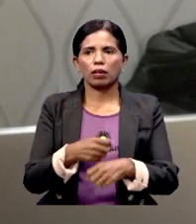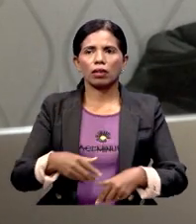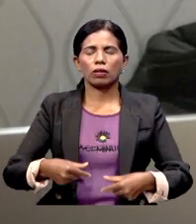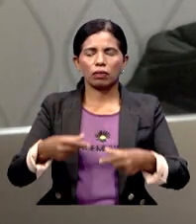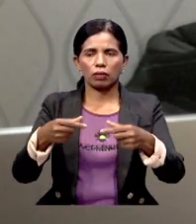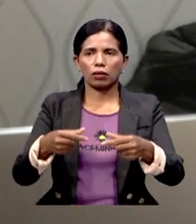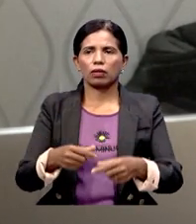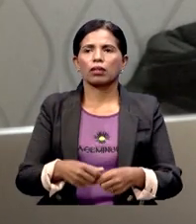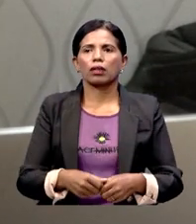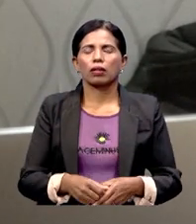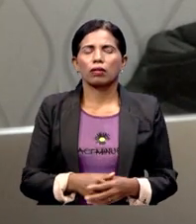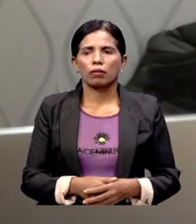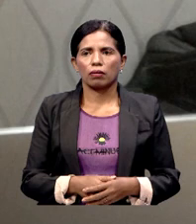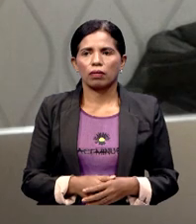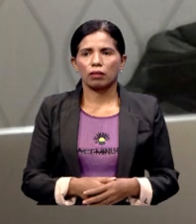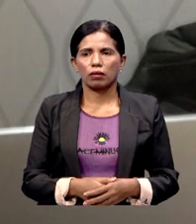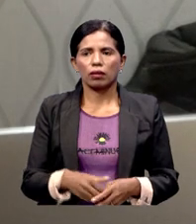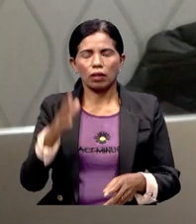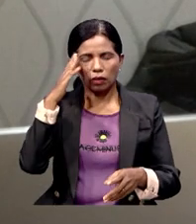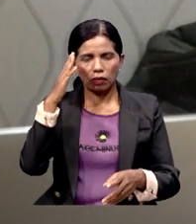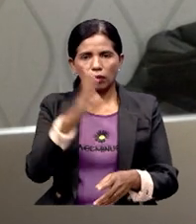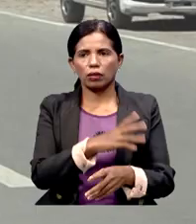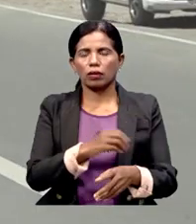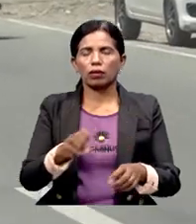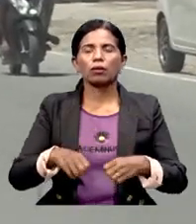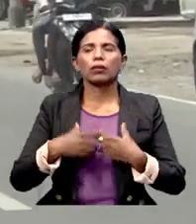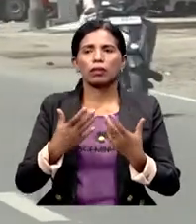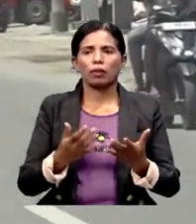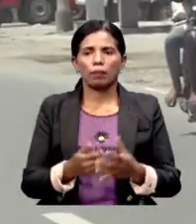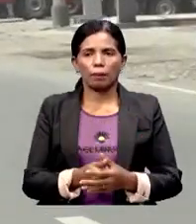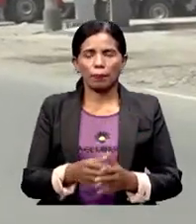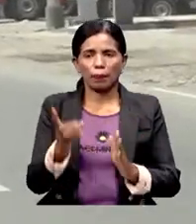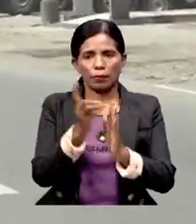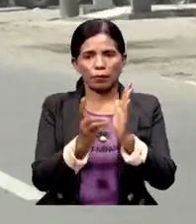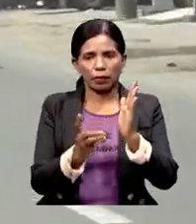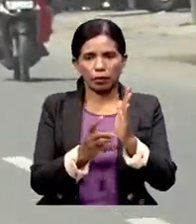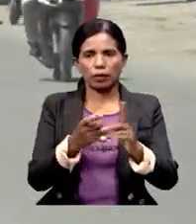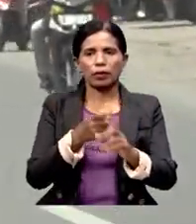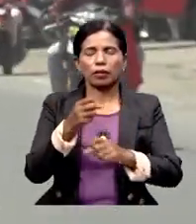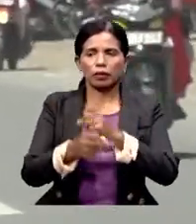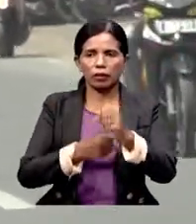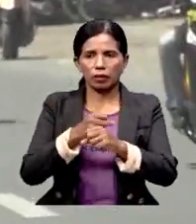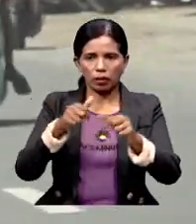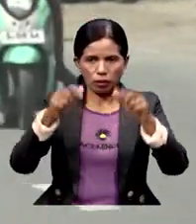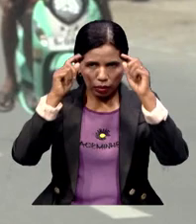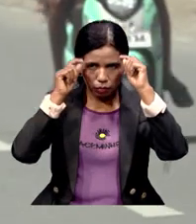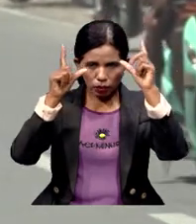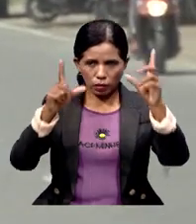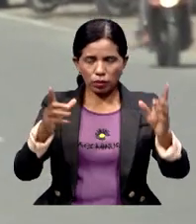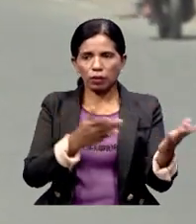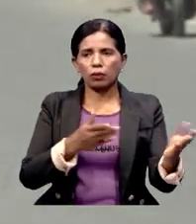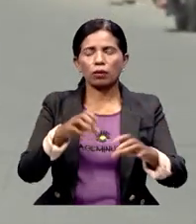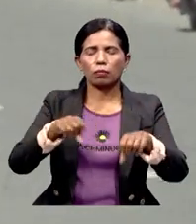abar lelaun tan imagina ne insa ne Tuir dari sosial fandega tina nidane Timor Leste importa